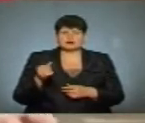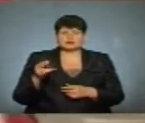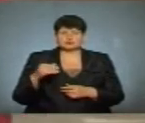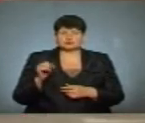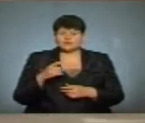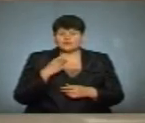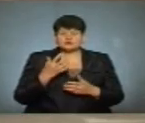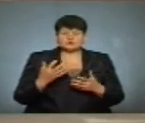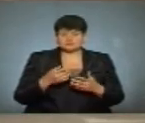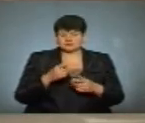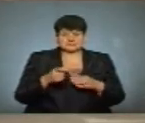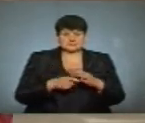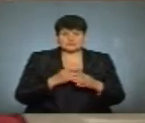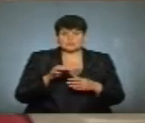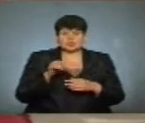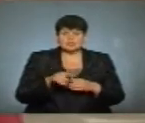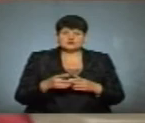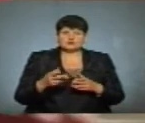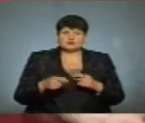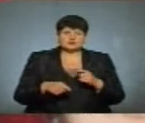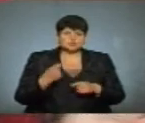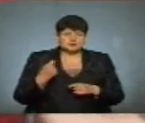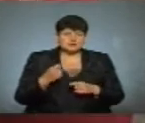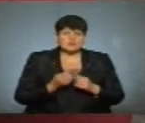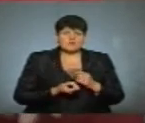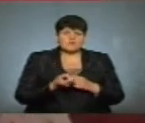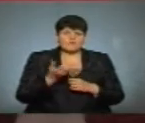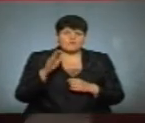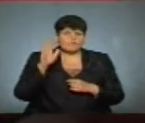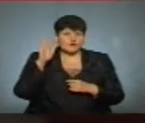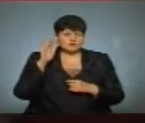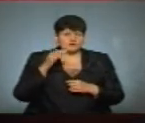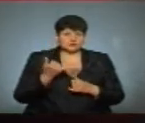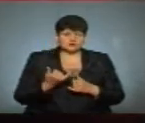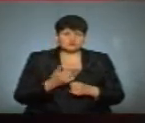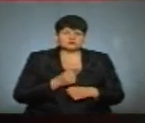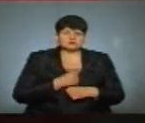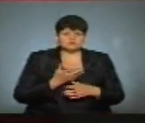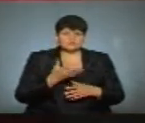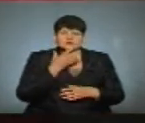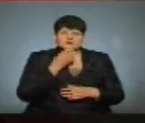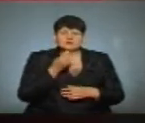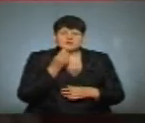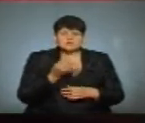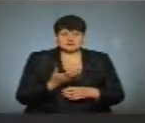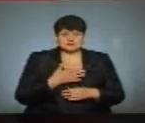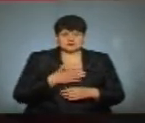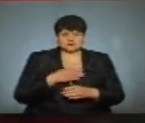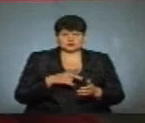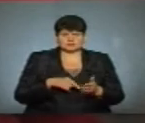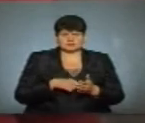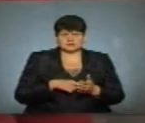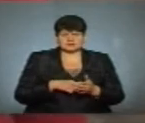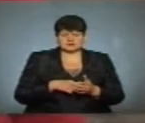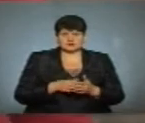що дізналася про те, що пошкодили фонтан сьогодні. Шкода, що цей фонтан розбили, бо він є окраса нашого місця. Бажаю, щоб